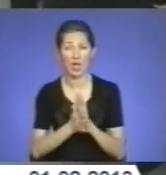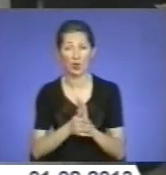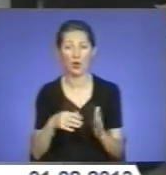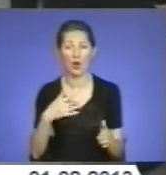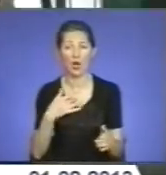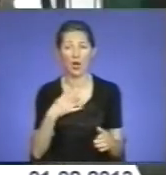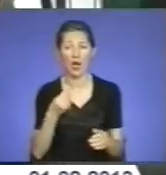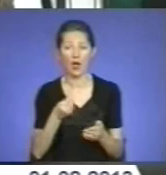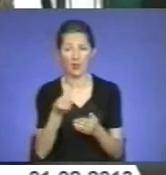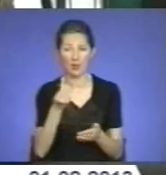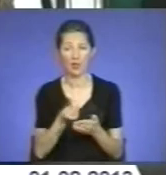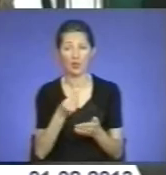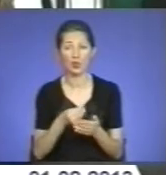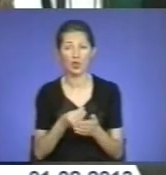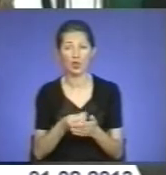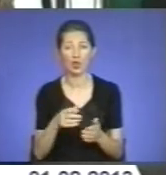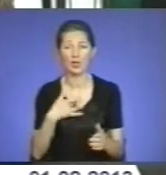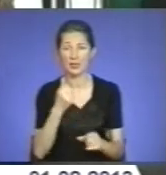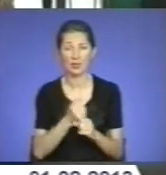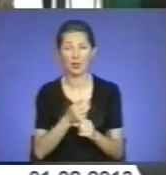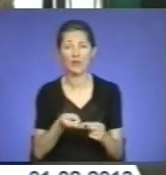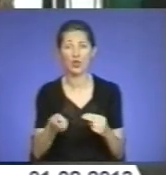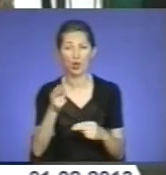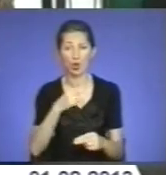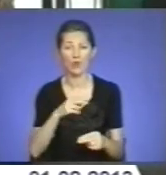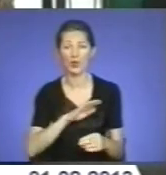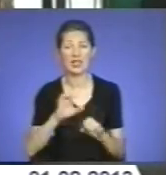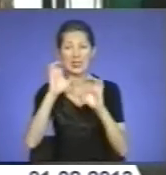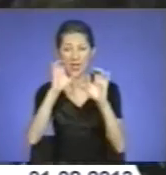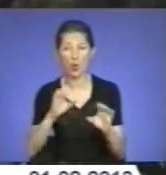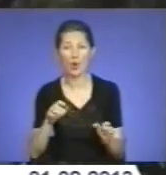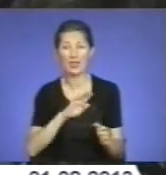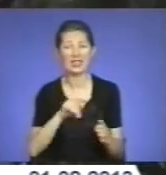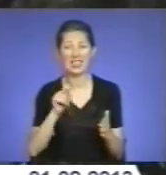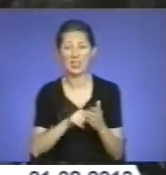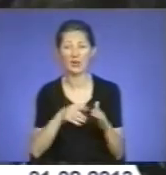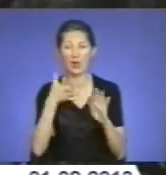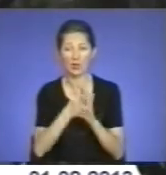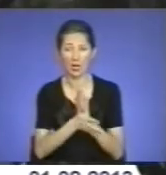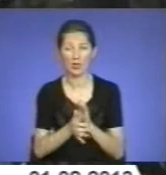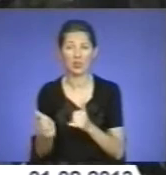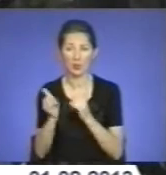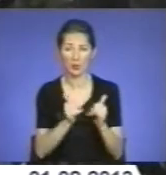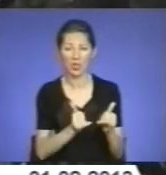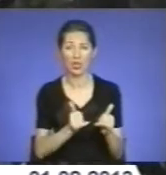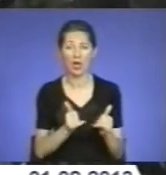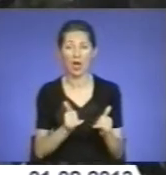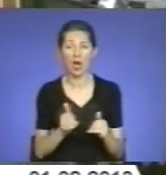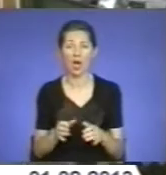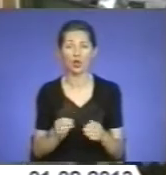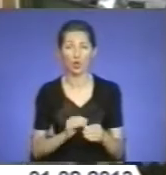дисципліни, то відшкодовано незаконних нецільових витрат, забезпечено додаткове надходження коштів до бюджетів